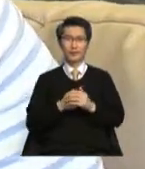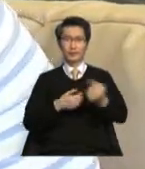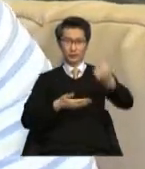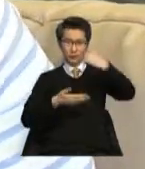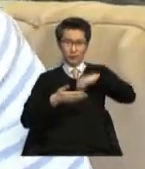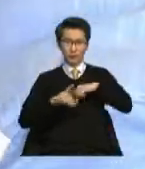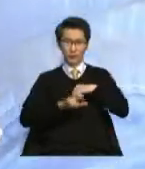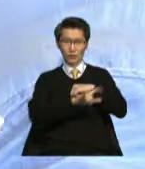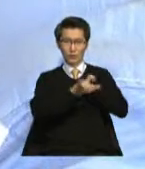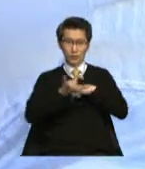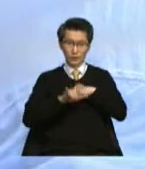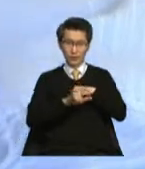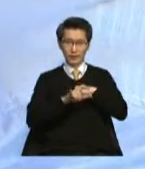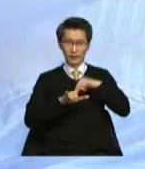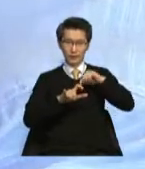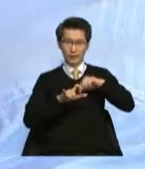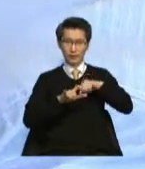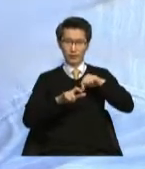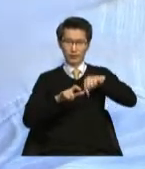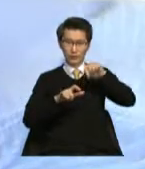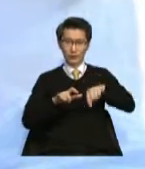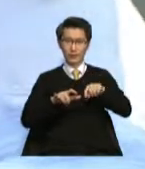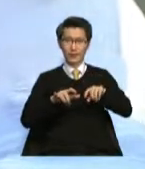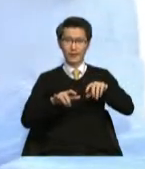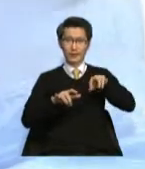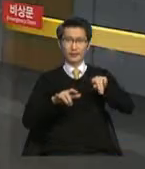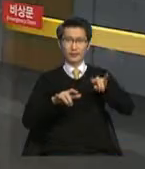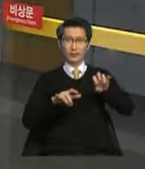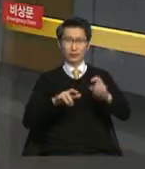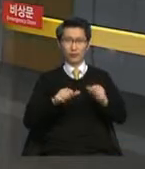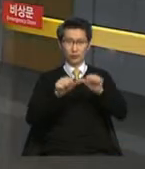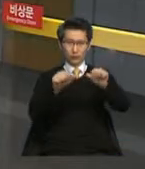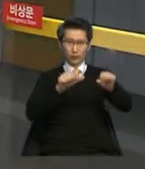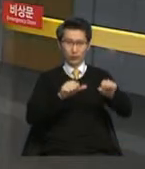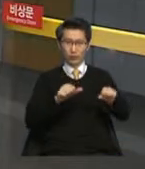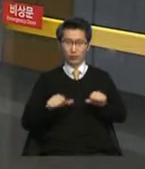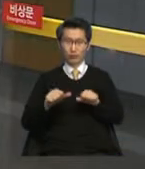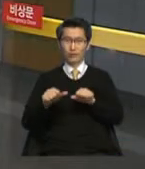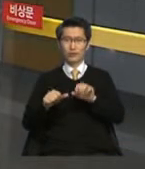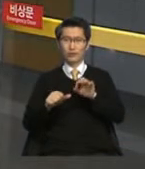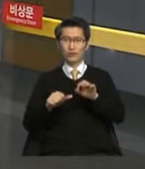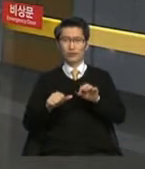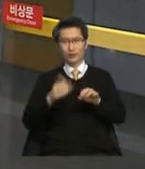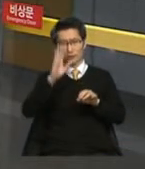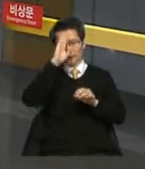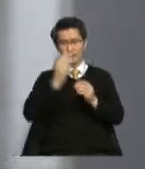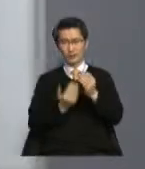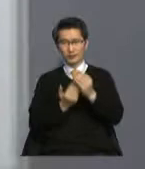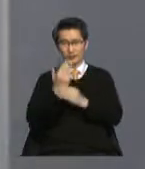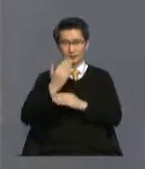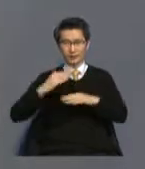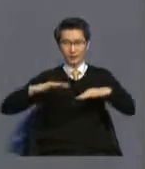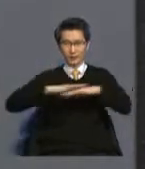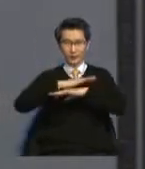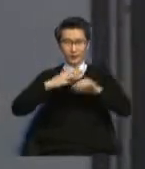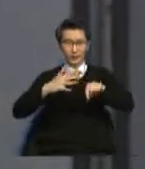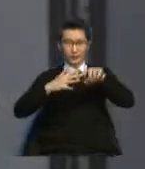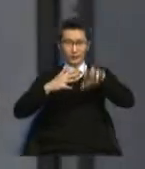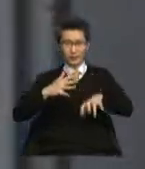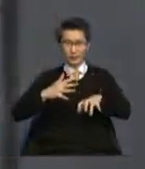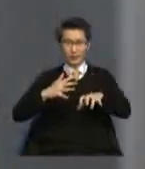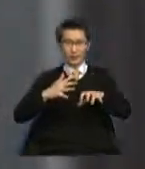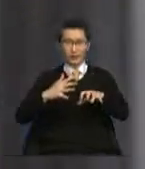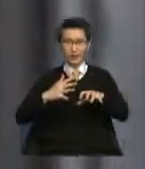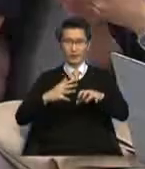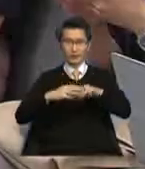침투한 코로나 7 바이러스가 우리 몸의 세포를 공격하고 이 공격으로 염증이 발생하면서 혈관 안에 혈전이